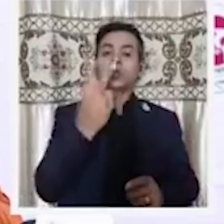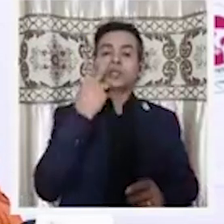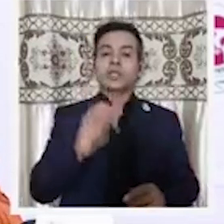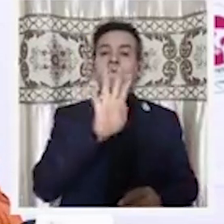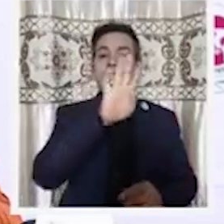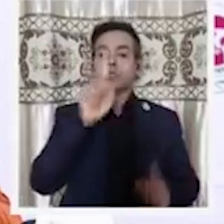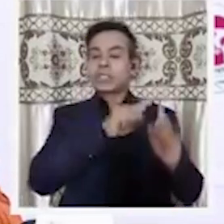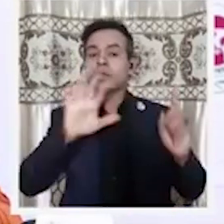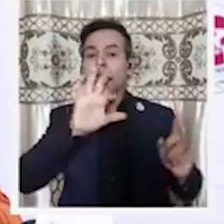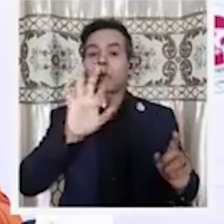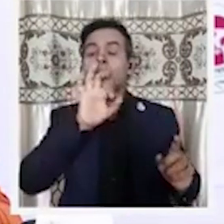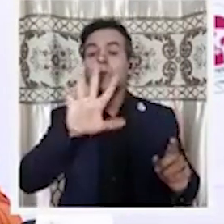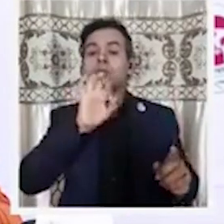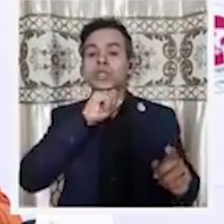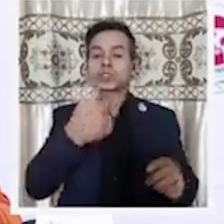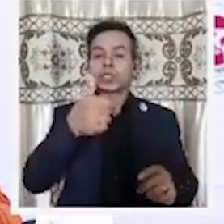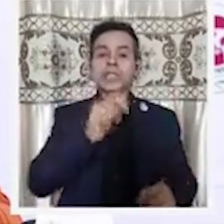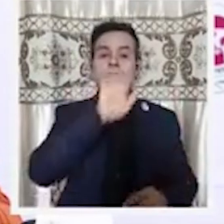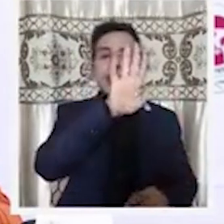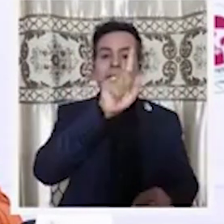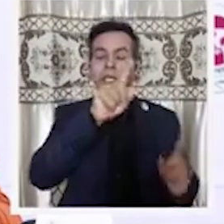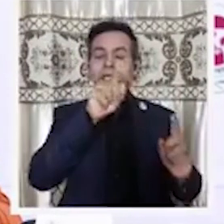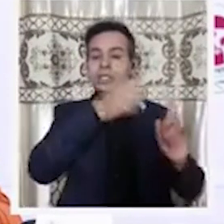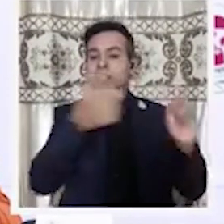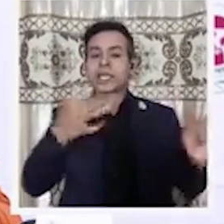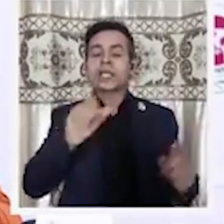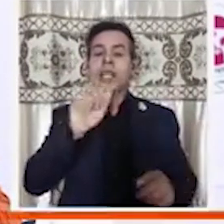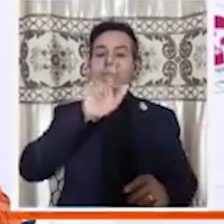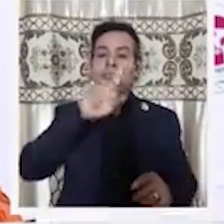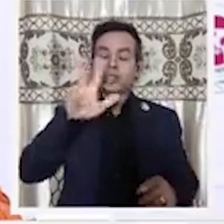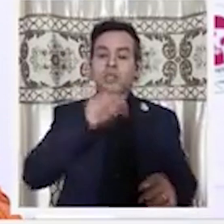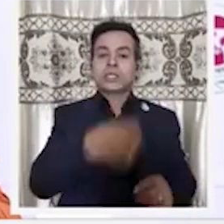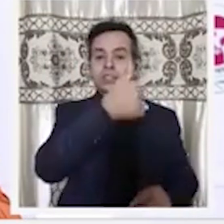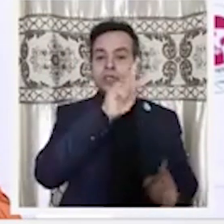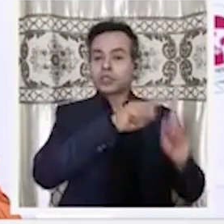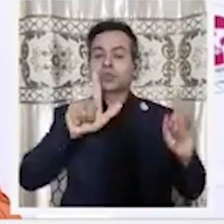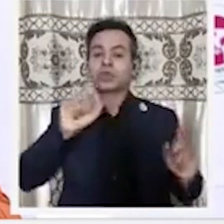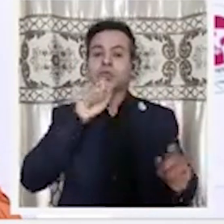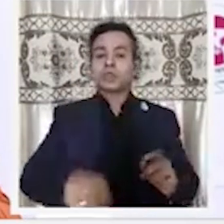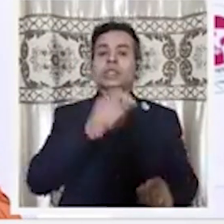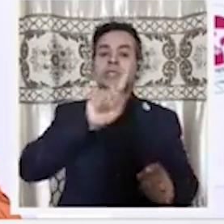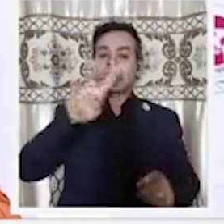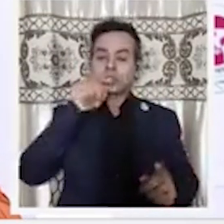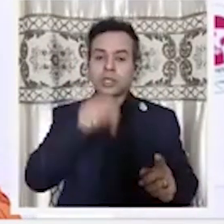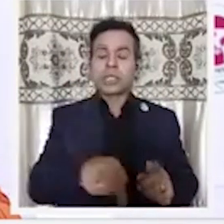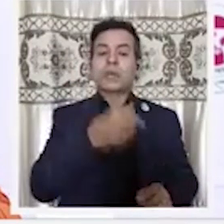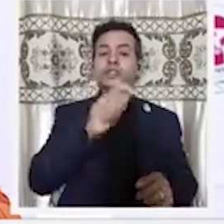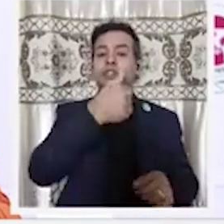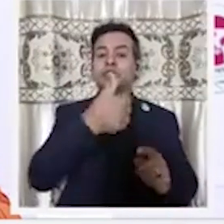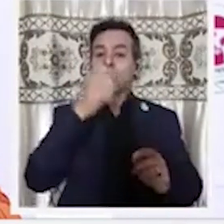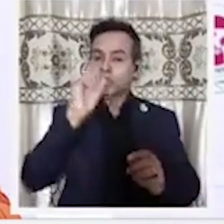24 ঘন্টায় যারা মৃত্যুবরণ করেছেন তাদের বয়স বিভাজনে 11-20 একজন, 31-40 দুইজন,